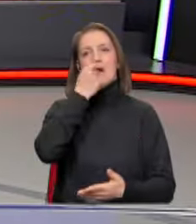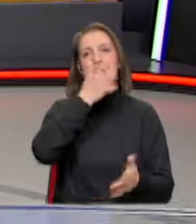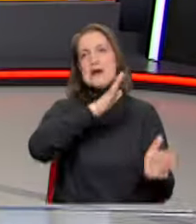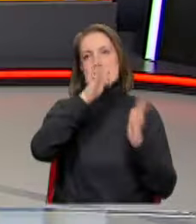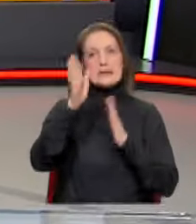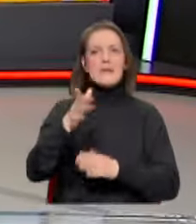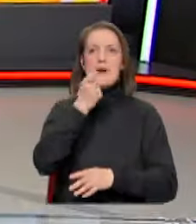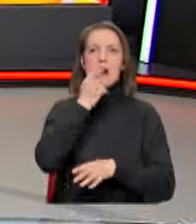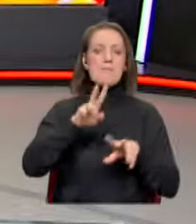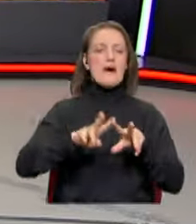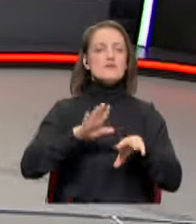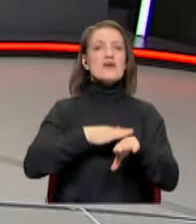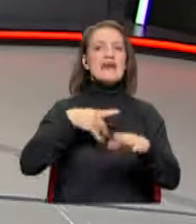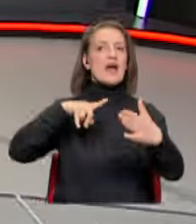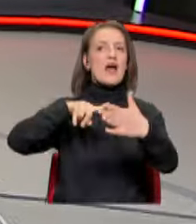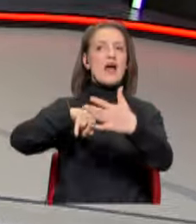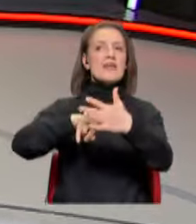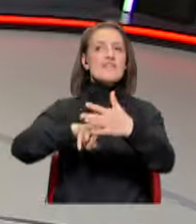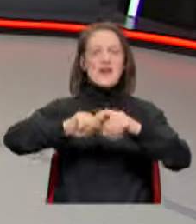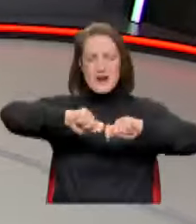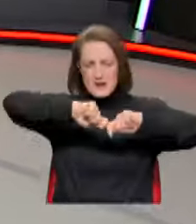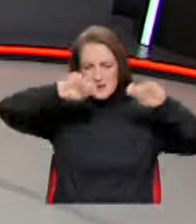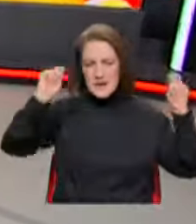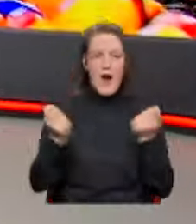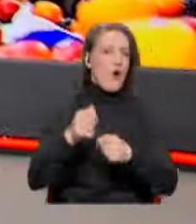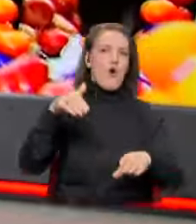gidelim Mansur Yavaş'ın hedefi rekor